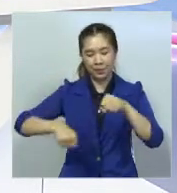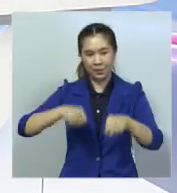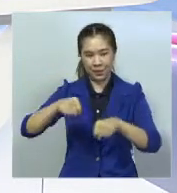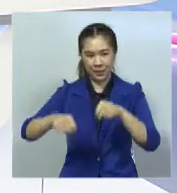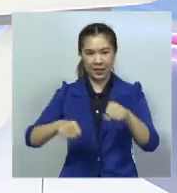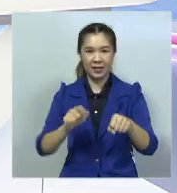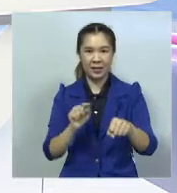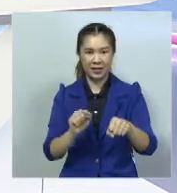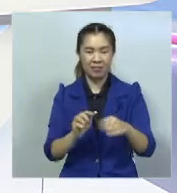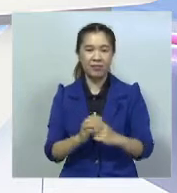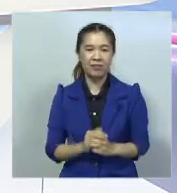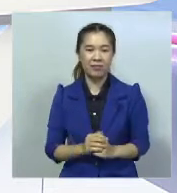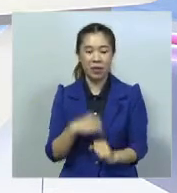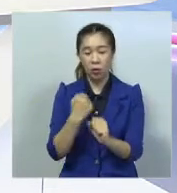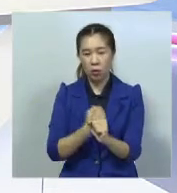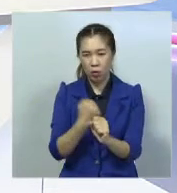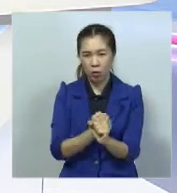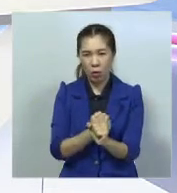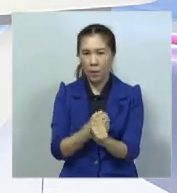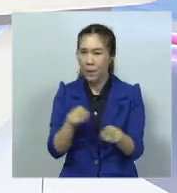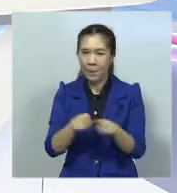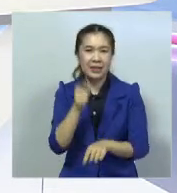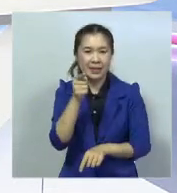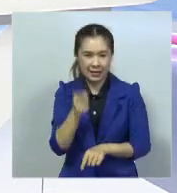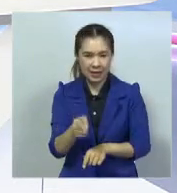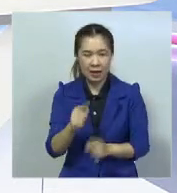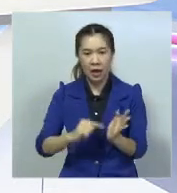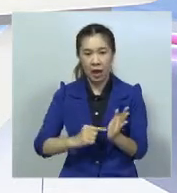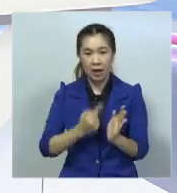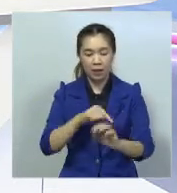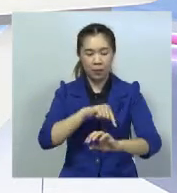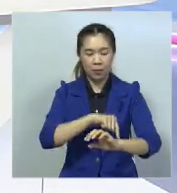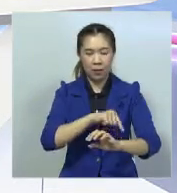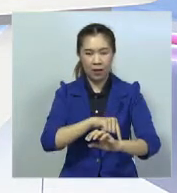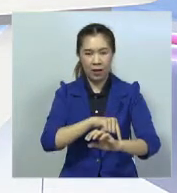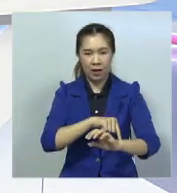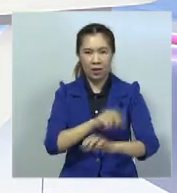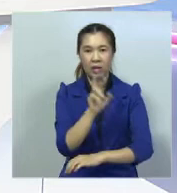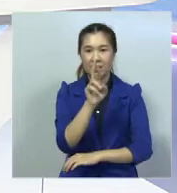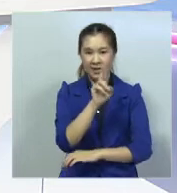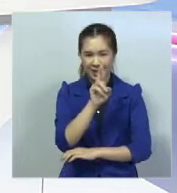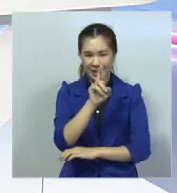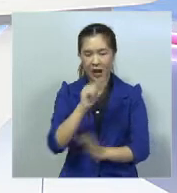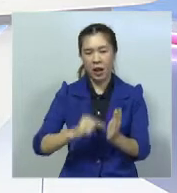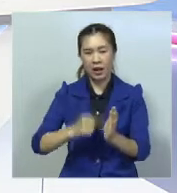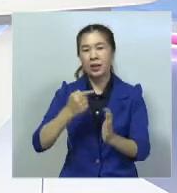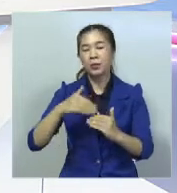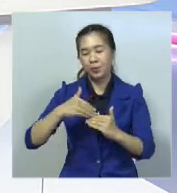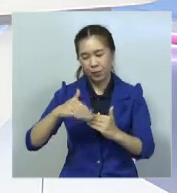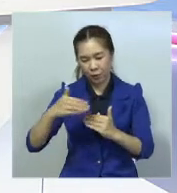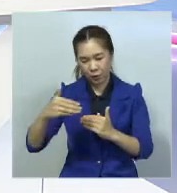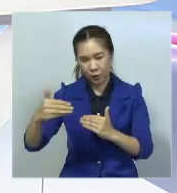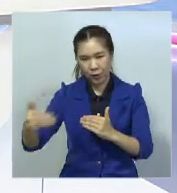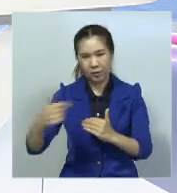ไอรักค่ะซึ่งจะเป็นการซ้อมเสมือนจริงนะคะที่จะเริ่มตั้งแต่เวลา12นาฬิกาเป็นต้นไปนะ